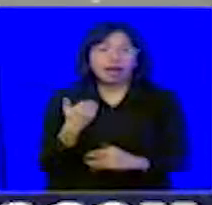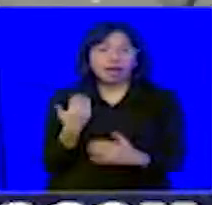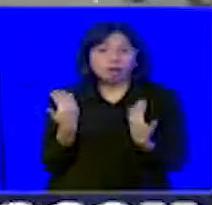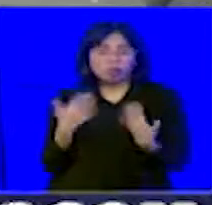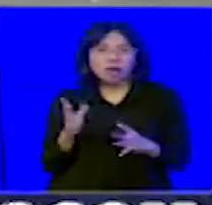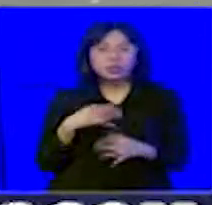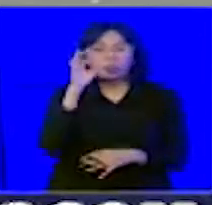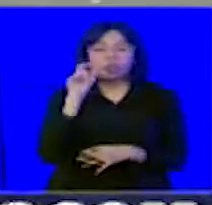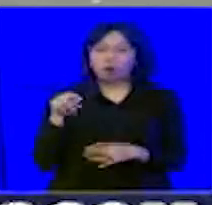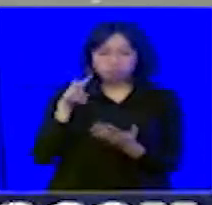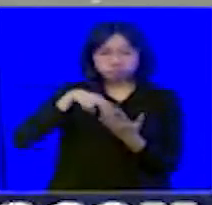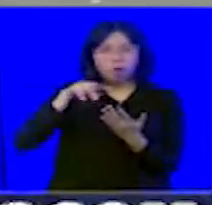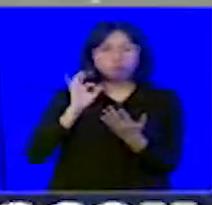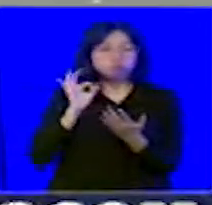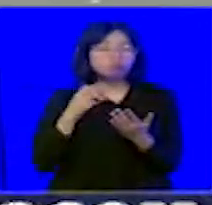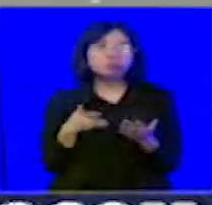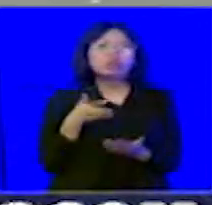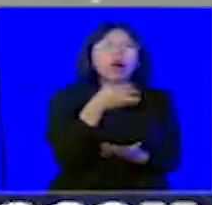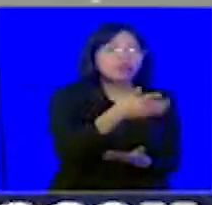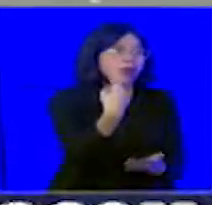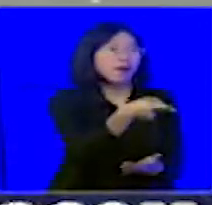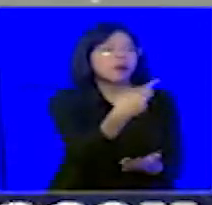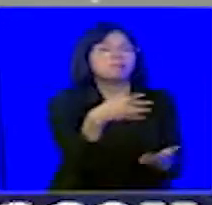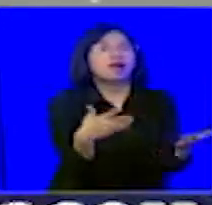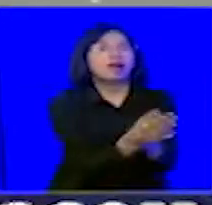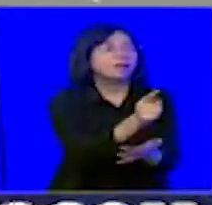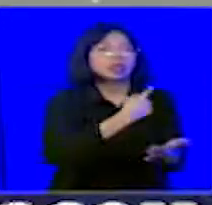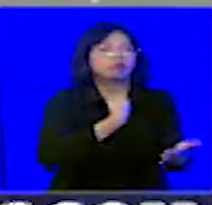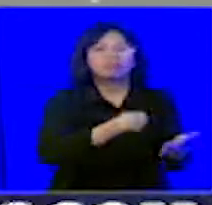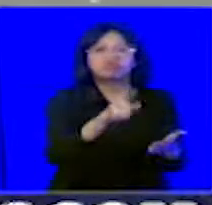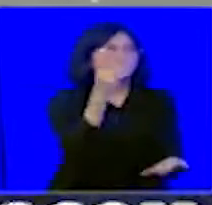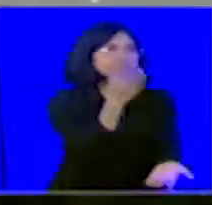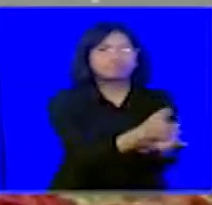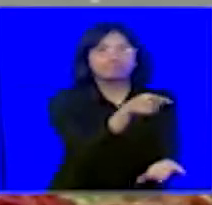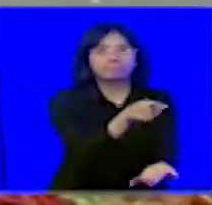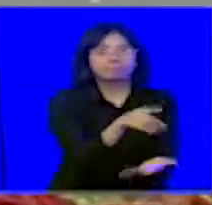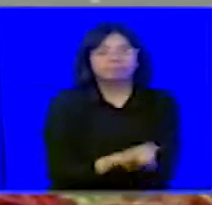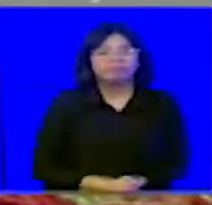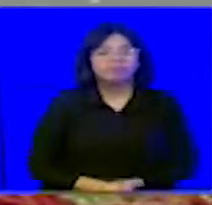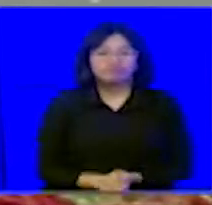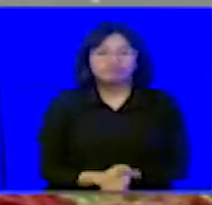lokasi untuk melakukan penindakan bagi pelanggar protokol kesehatan yang dilakukan oleh masyarakat.